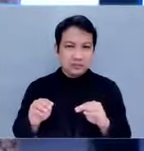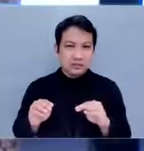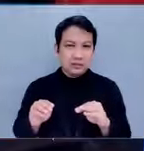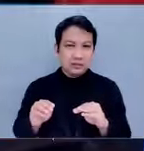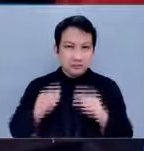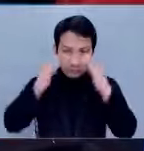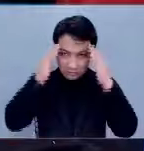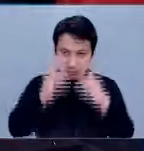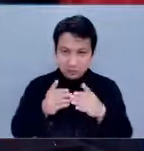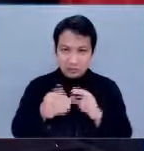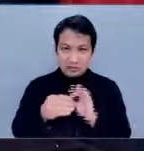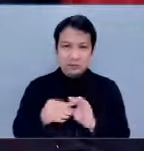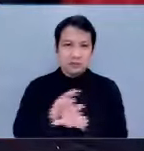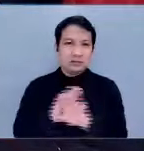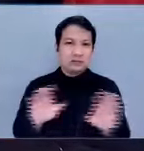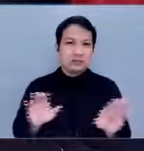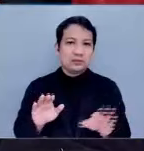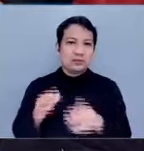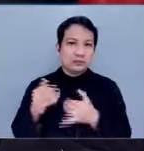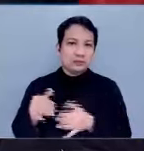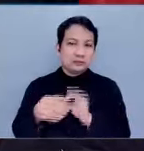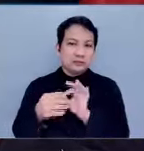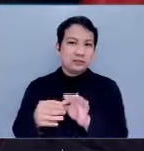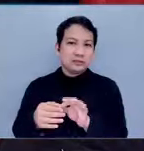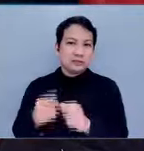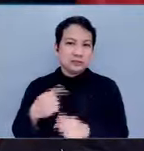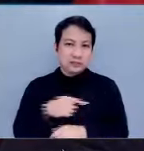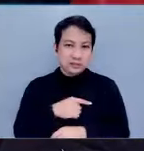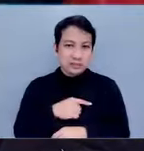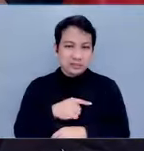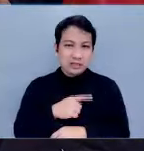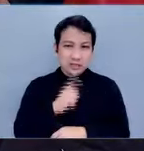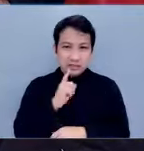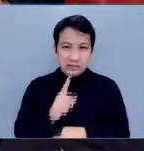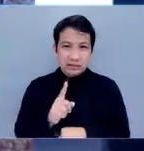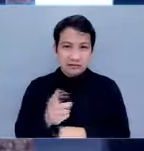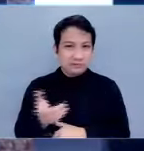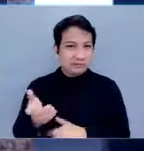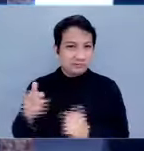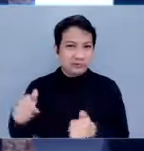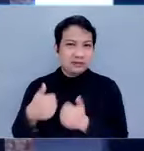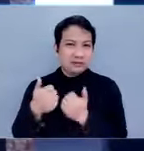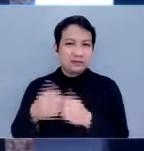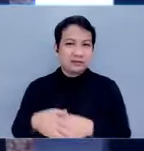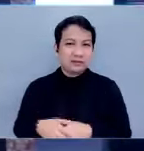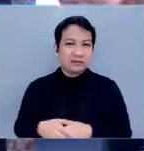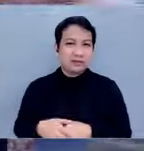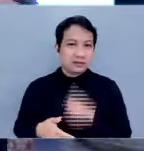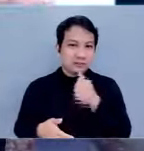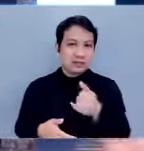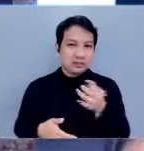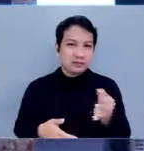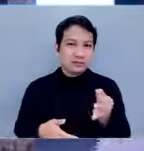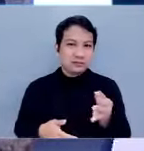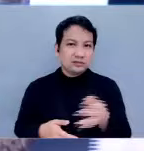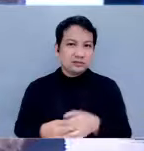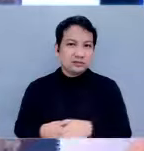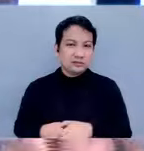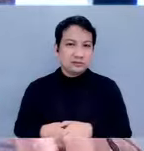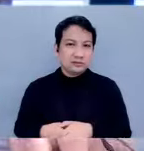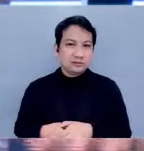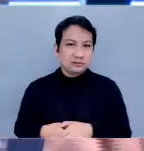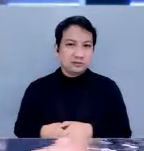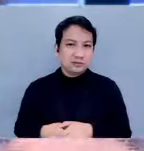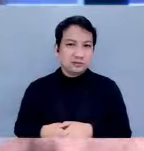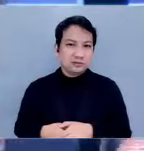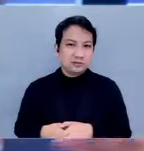niya. Hindi kami mga ganyan, di ba? Iba niya talaga, cha-challenge siya kami. And di kayo nagmumura. Animation. Ba't di kayo